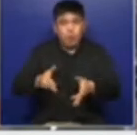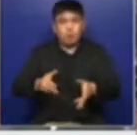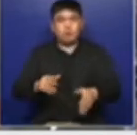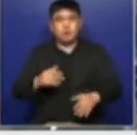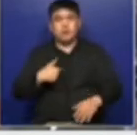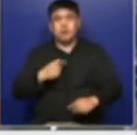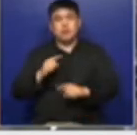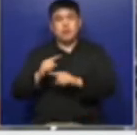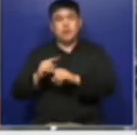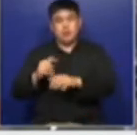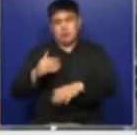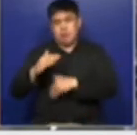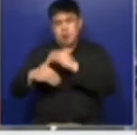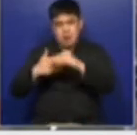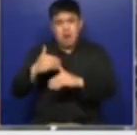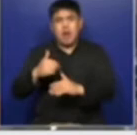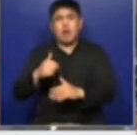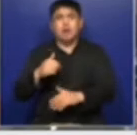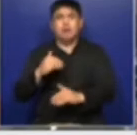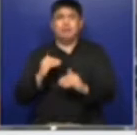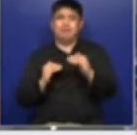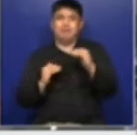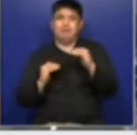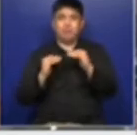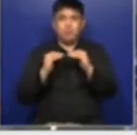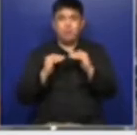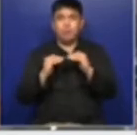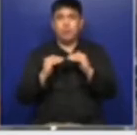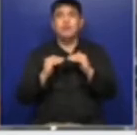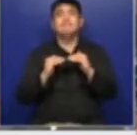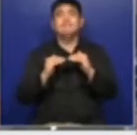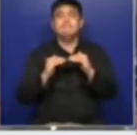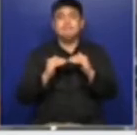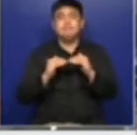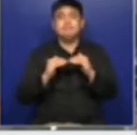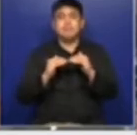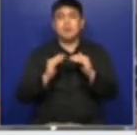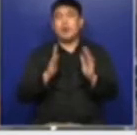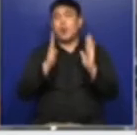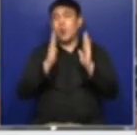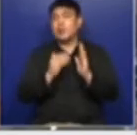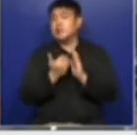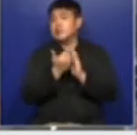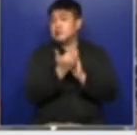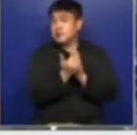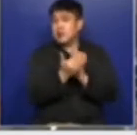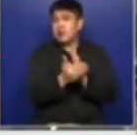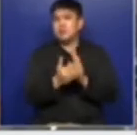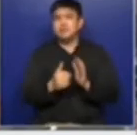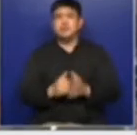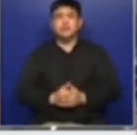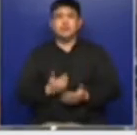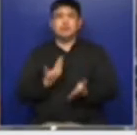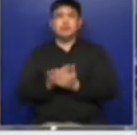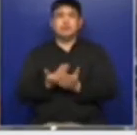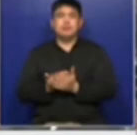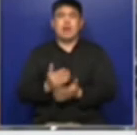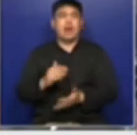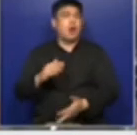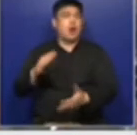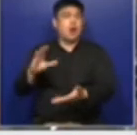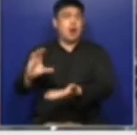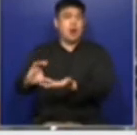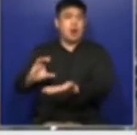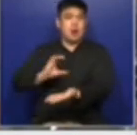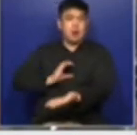านให้ได้ทัดเทียมกันนะครับคนอีสานเนี่ยบางทีไม่ต้องการเงินมาสนับสนุนอะ